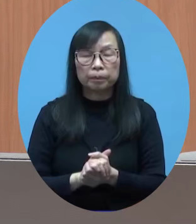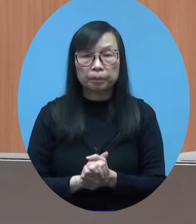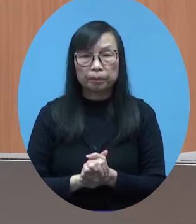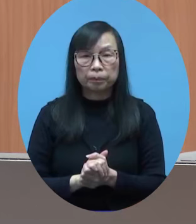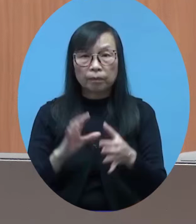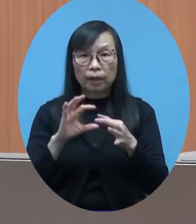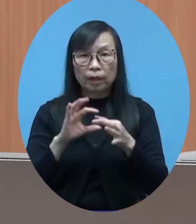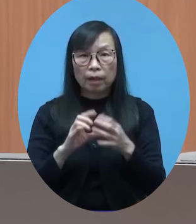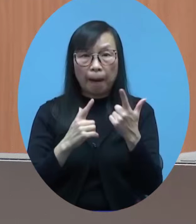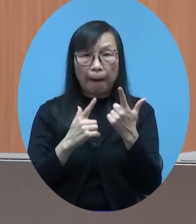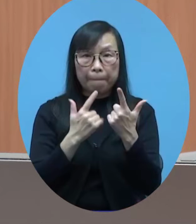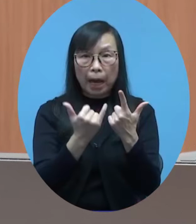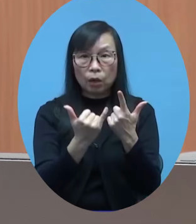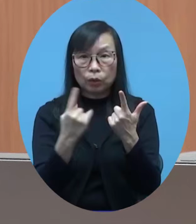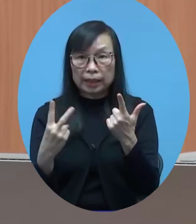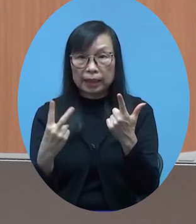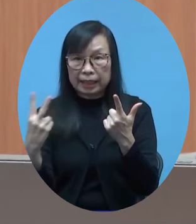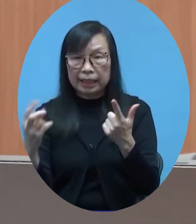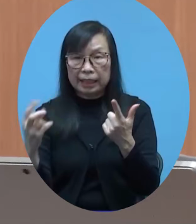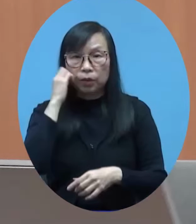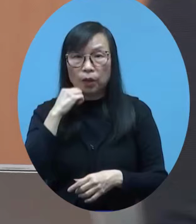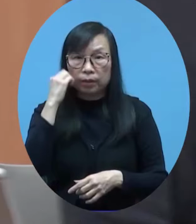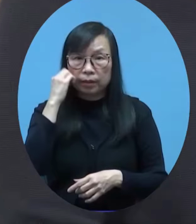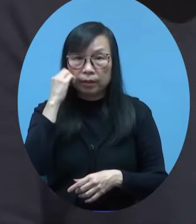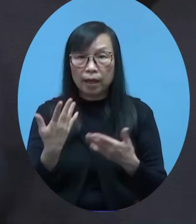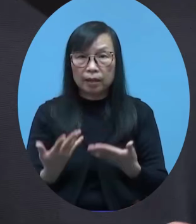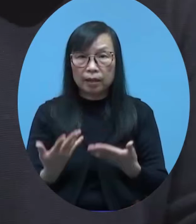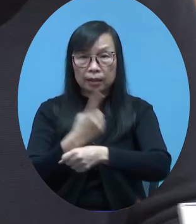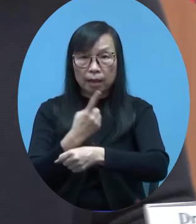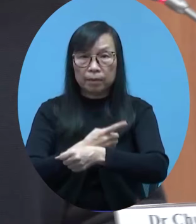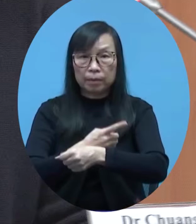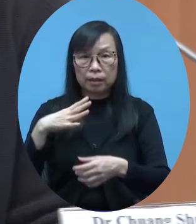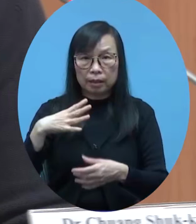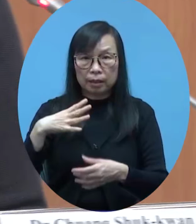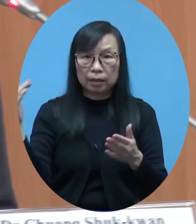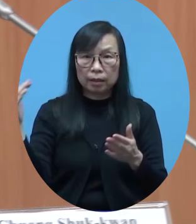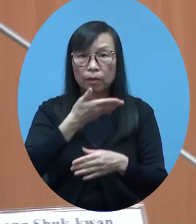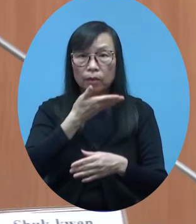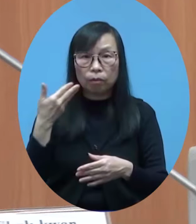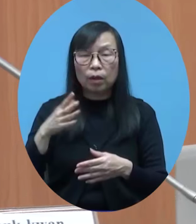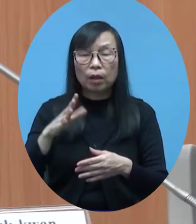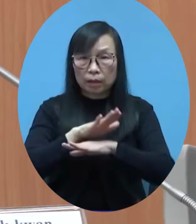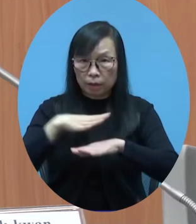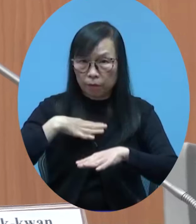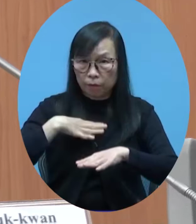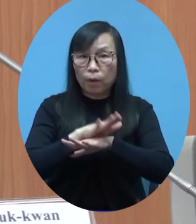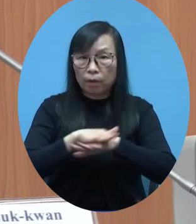於8622那位長者呢，我暫時他的情況截至今早上是穩定的。